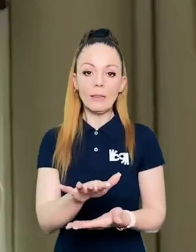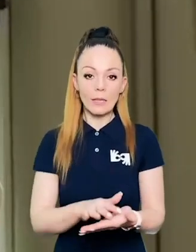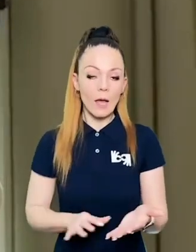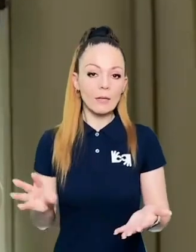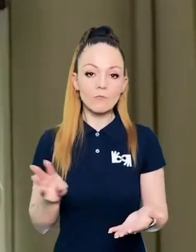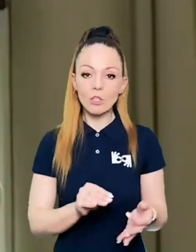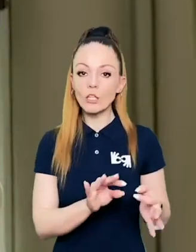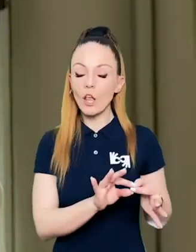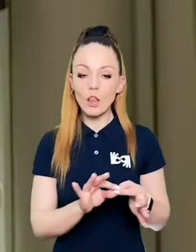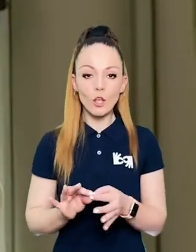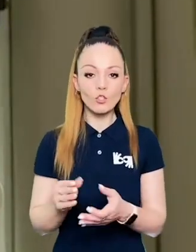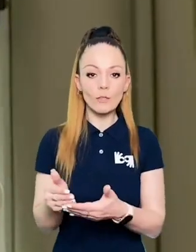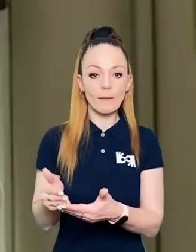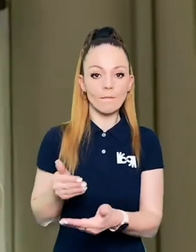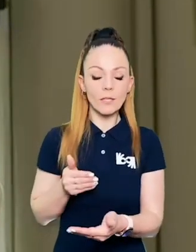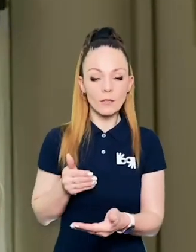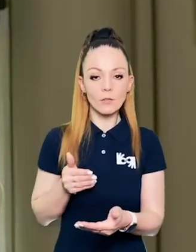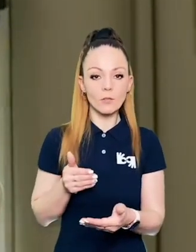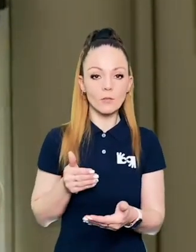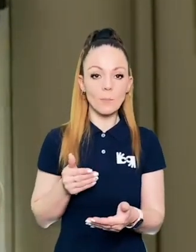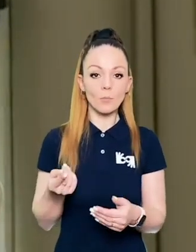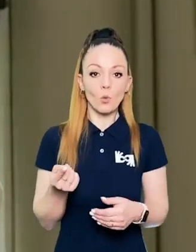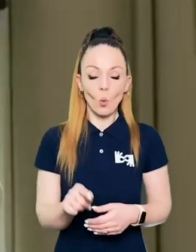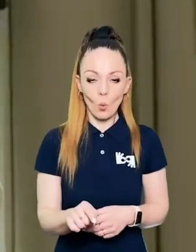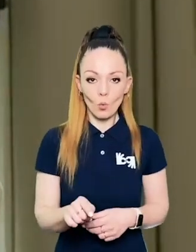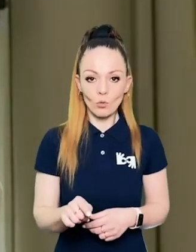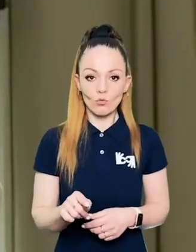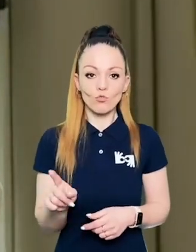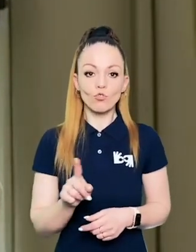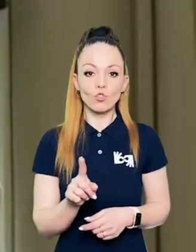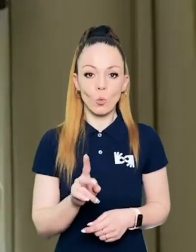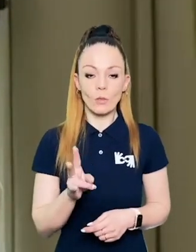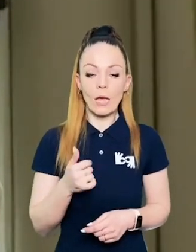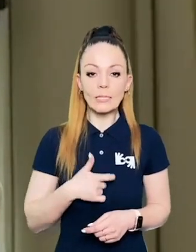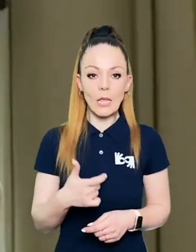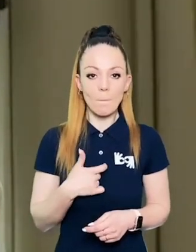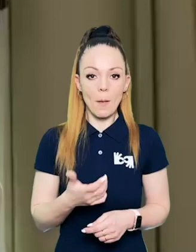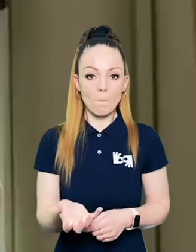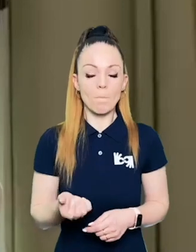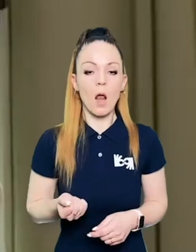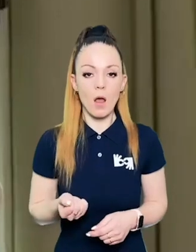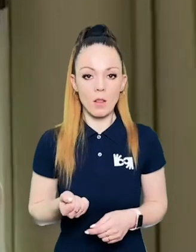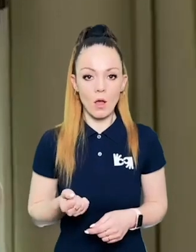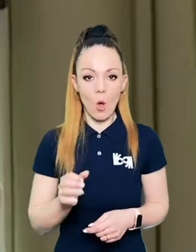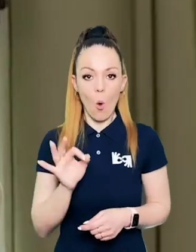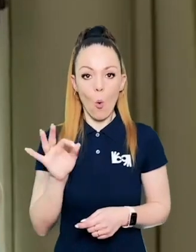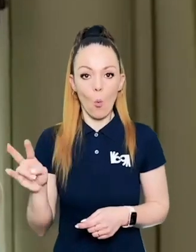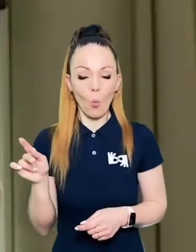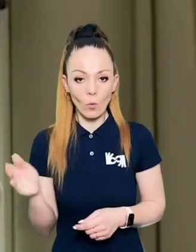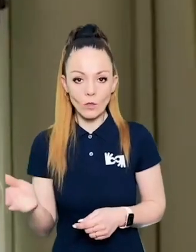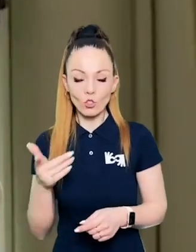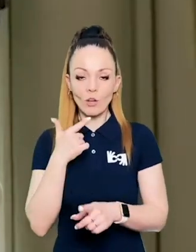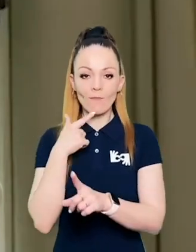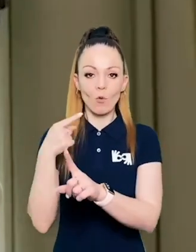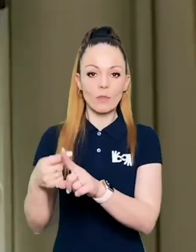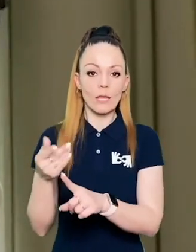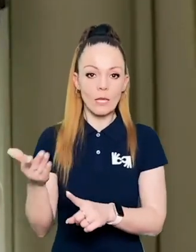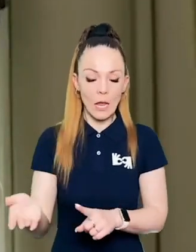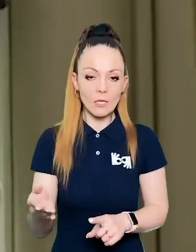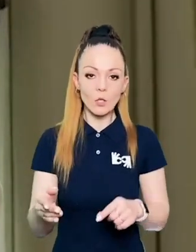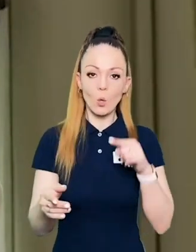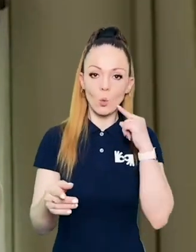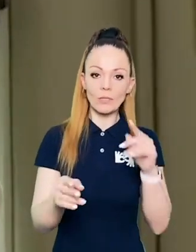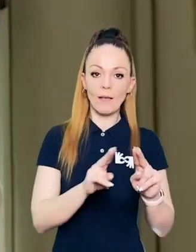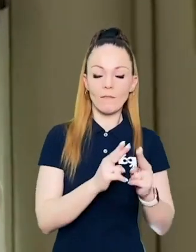говорю. А далі все залежить від того, що на себе брала ООН,